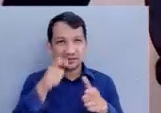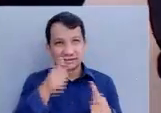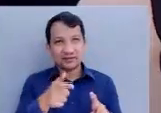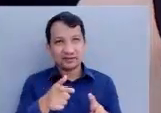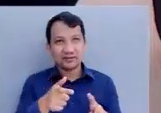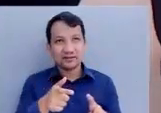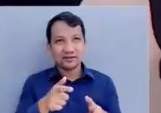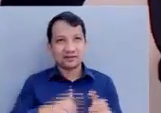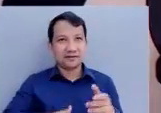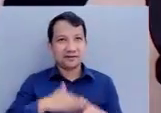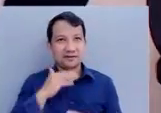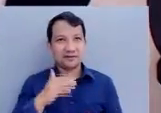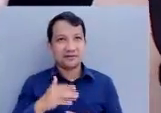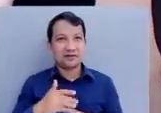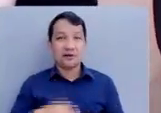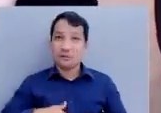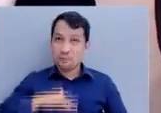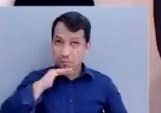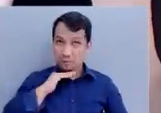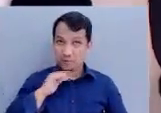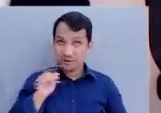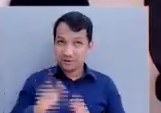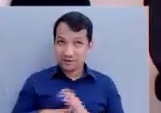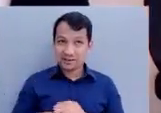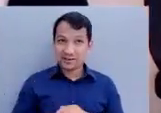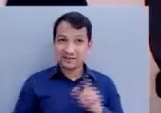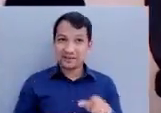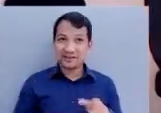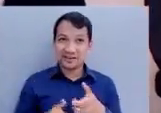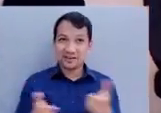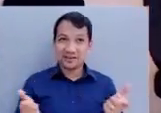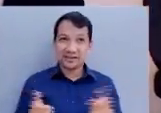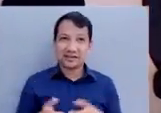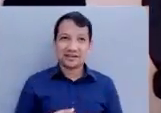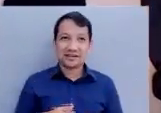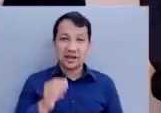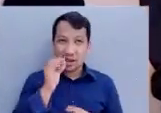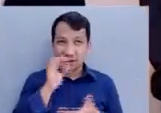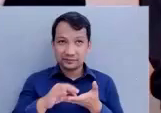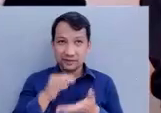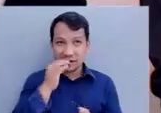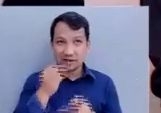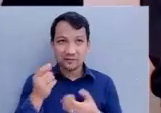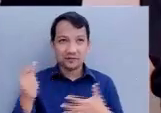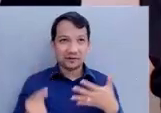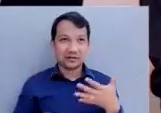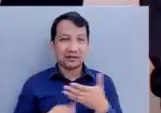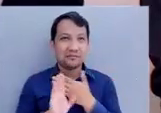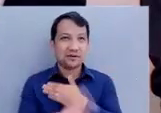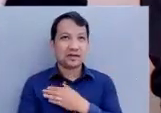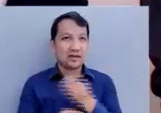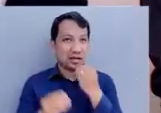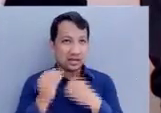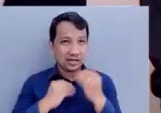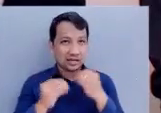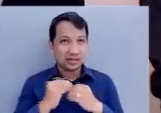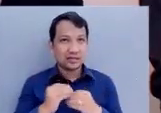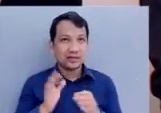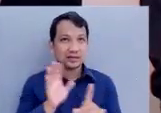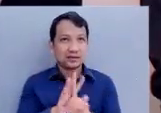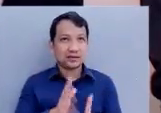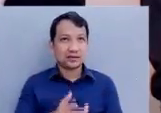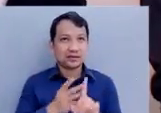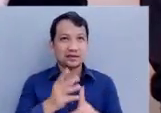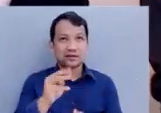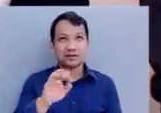Busog naman tayo sikmura ulit kanina Nakatikim na tayo ng crispy pata marami pang ibang binabalik-balikan dish ang sikat na kainang